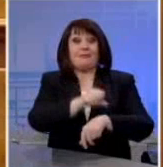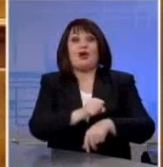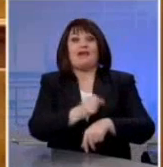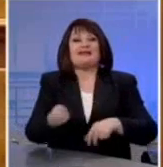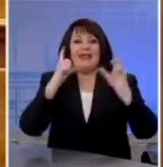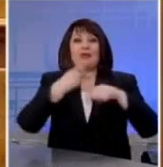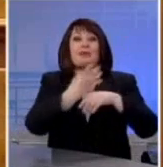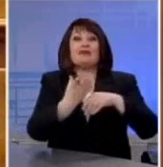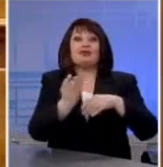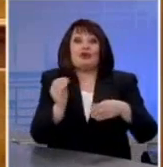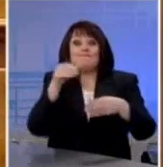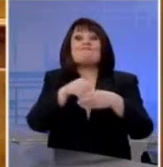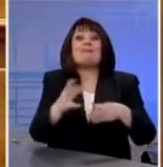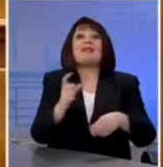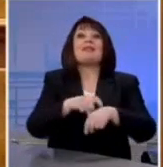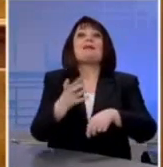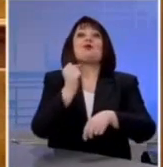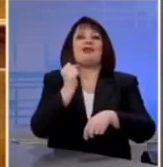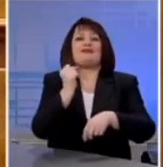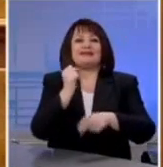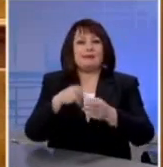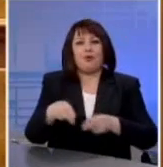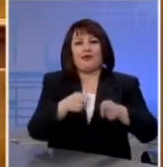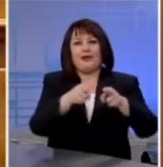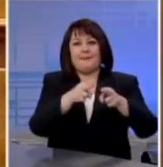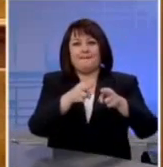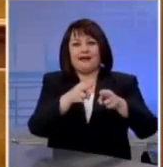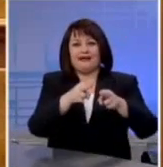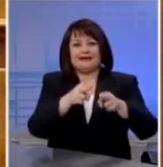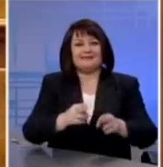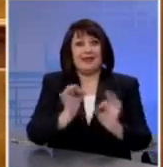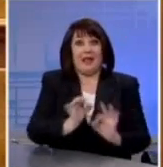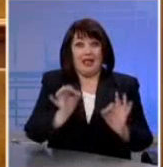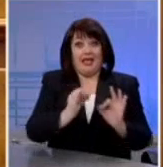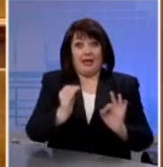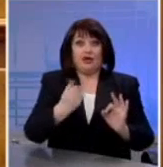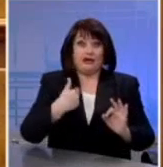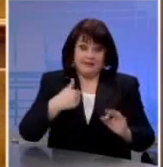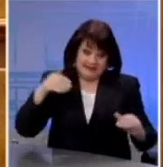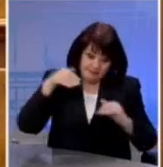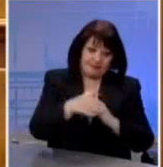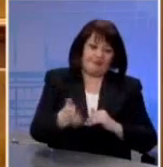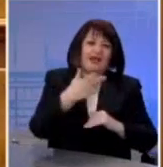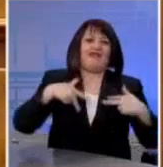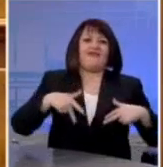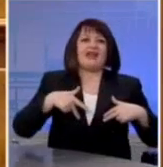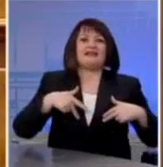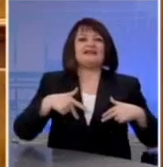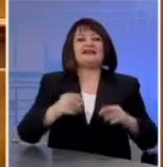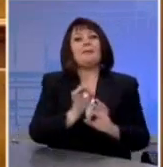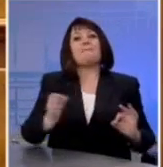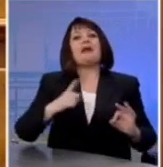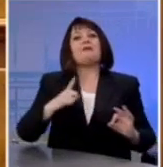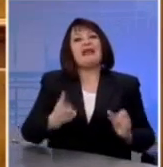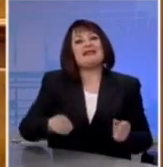Δημοκρατίας Πασόκ. Και είδατε εν συνεχεία, έχετε ράψει 5 φορές κουστούμια, νομίζω ότι θα ανατρέψουμε εμείς την κυβέρνηση και περιμένετε να γίνετε